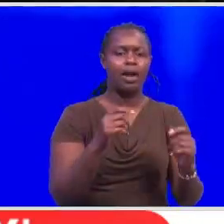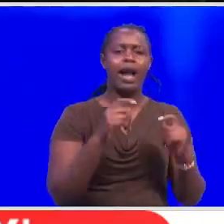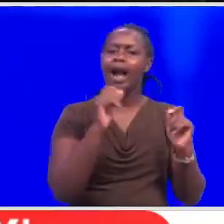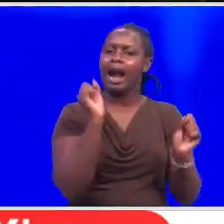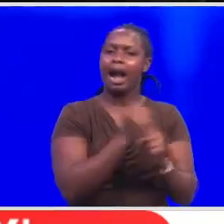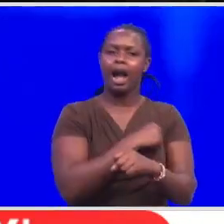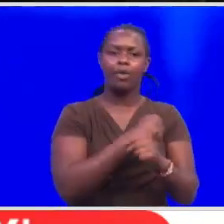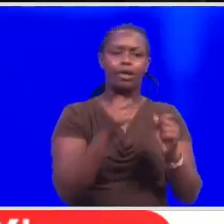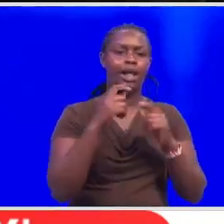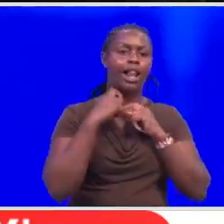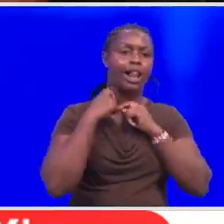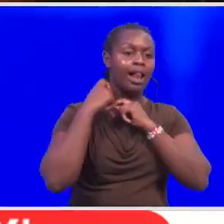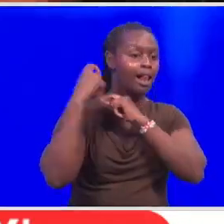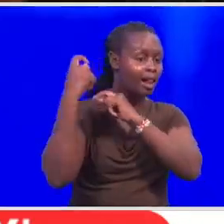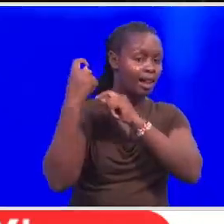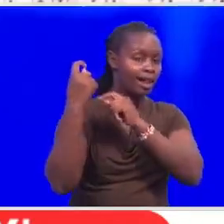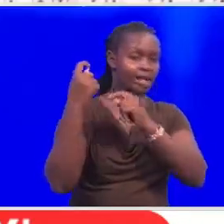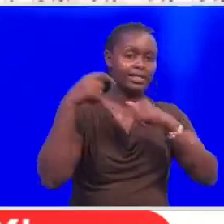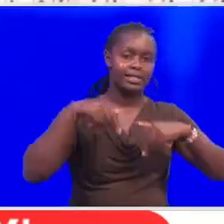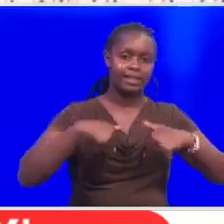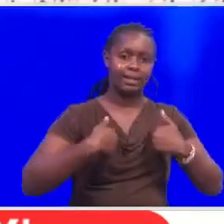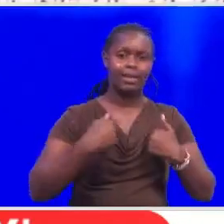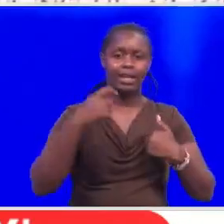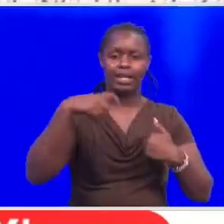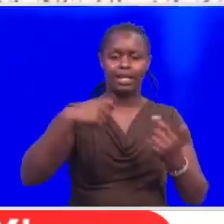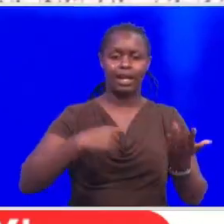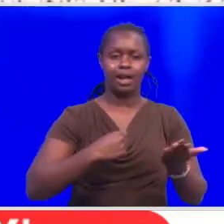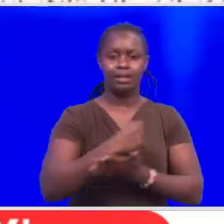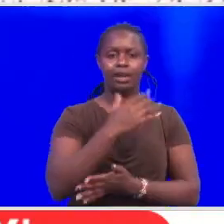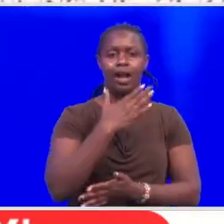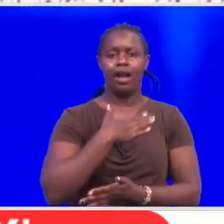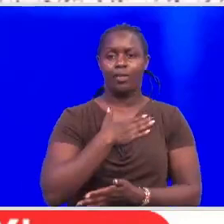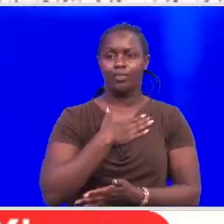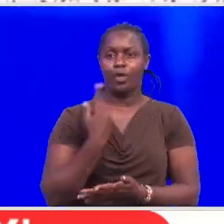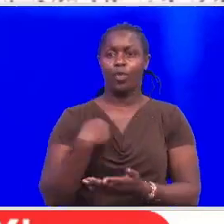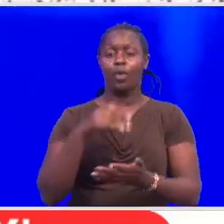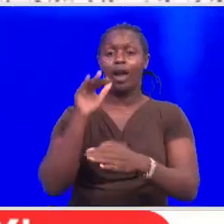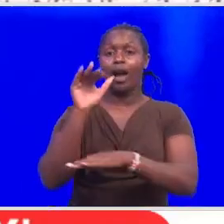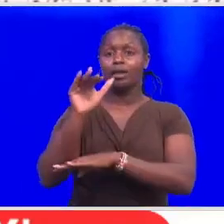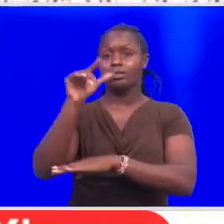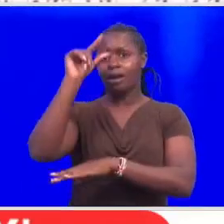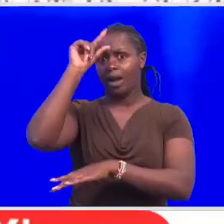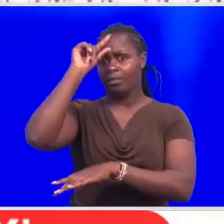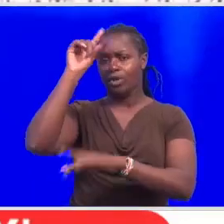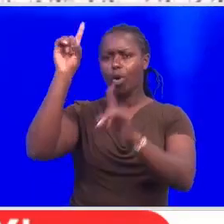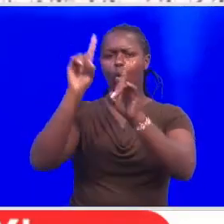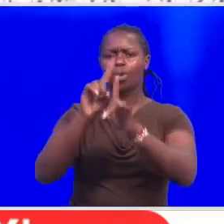mutu. Tunataka haki yetu. Tunaomba serikali hata mahali penye kindiki yako.